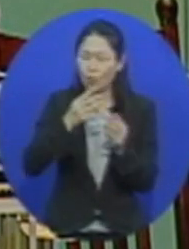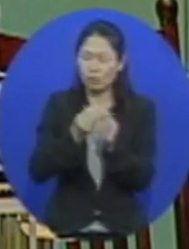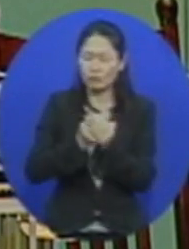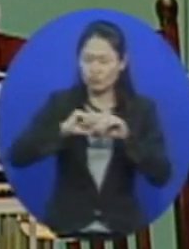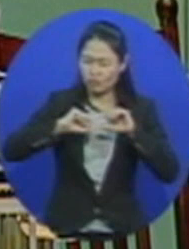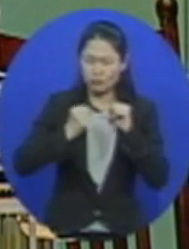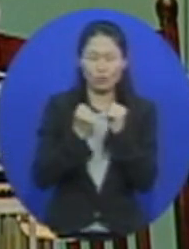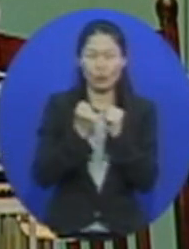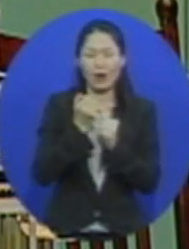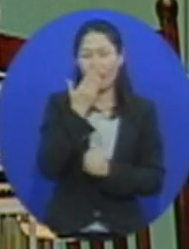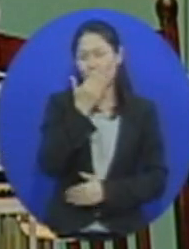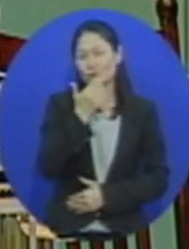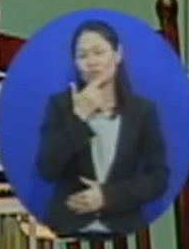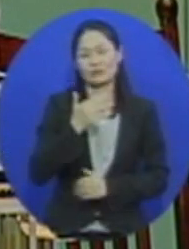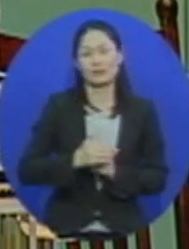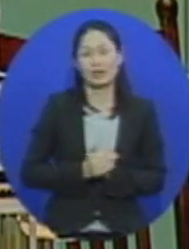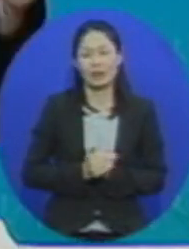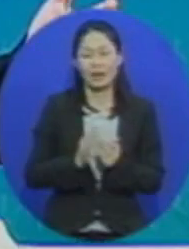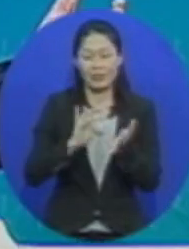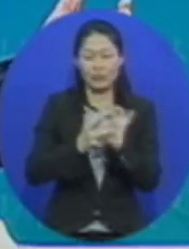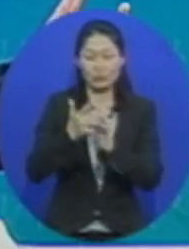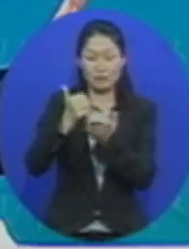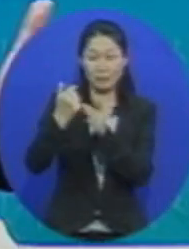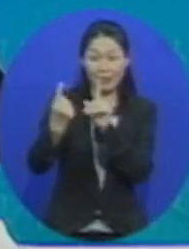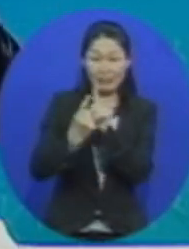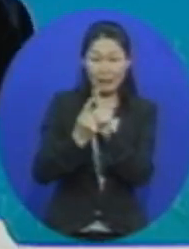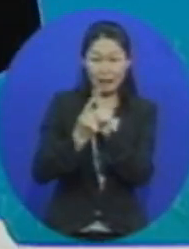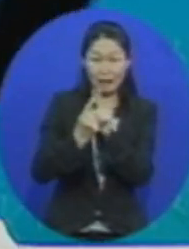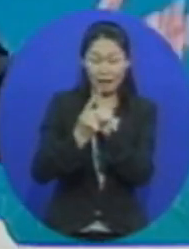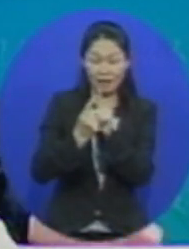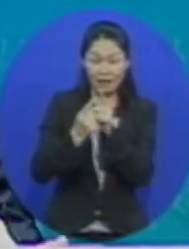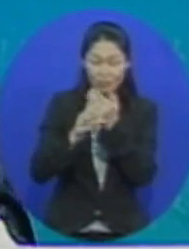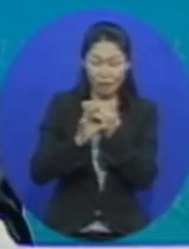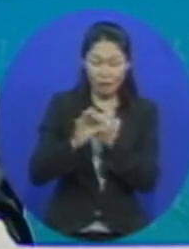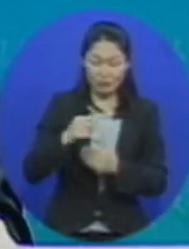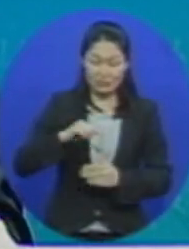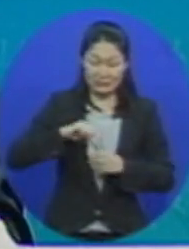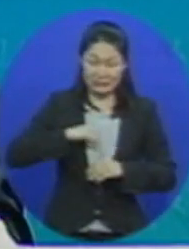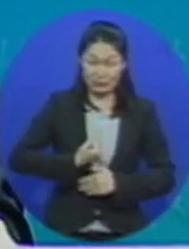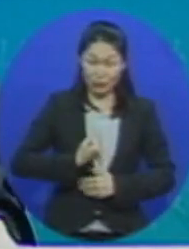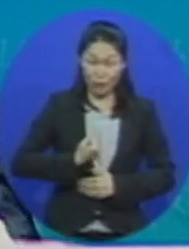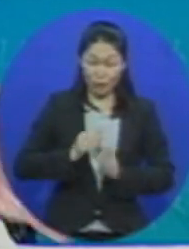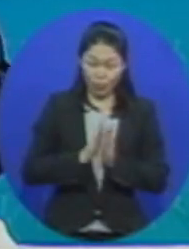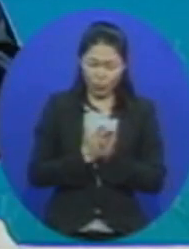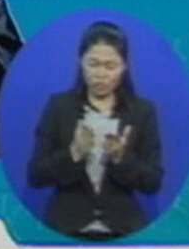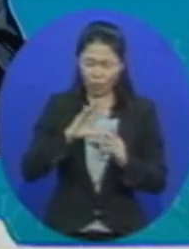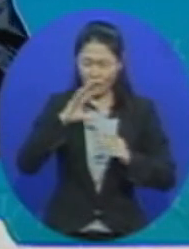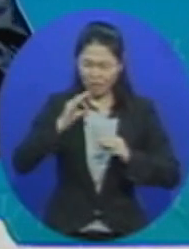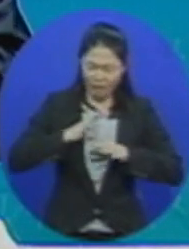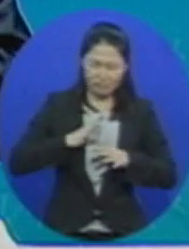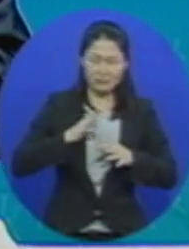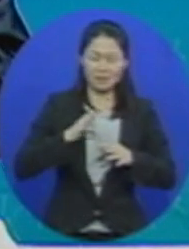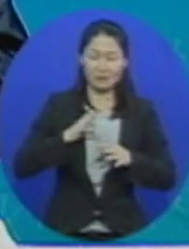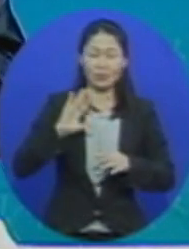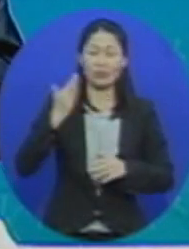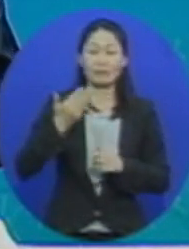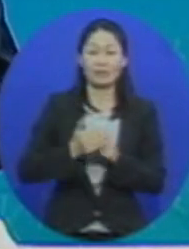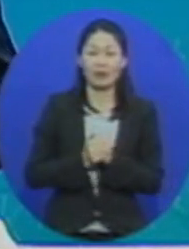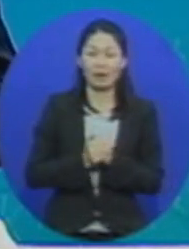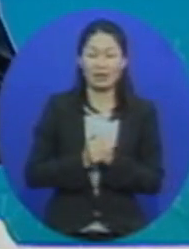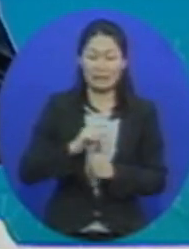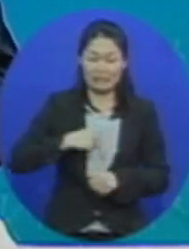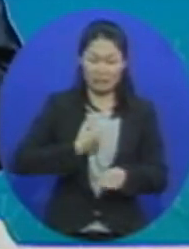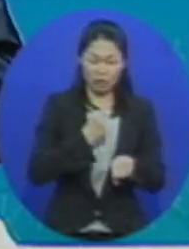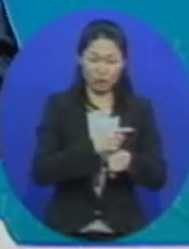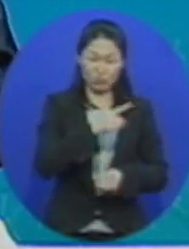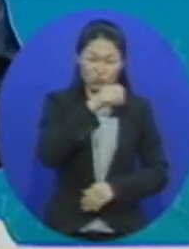못해요 예수님을 만나 보면 본인도 깜짝 놀랍니다 늘 자기 자신은 전격 또